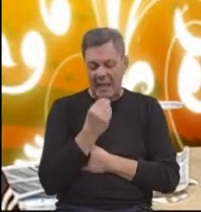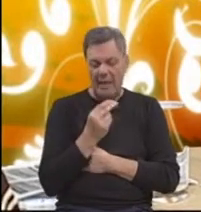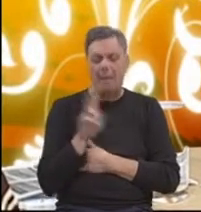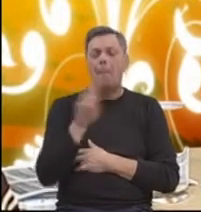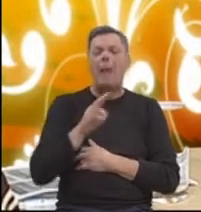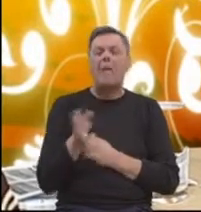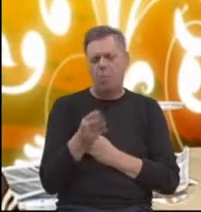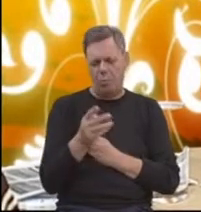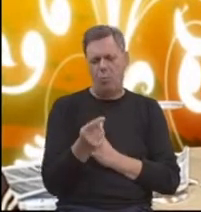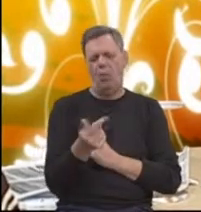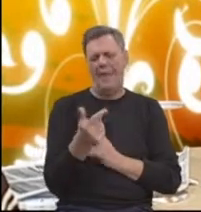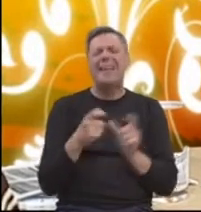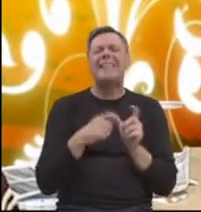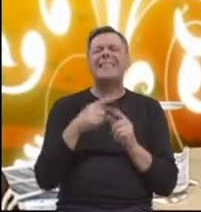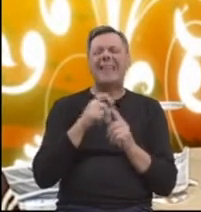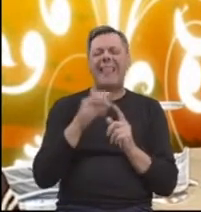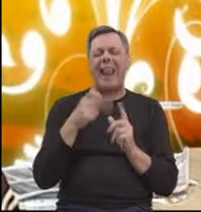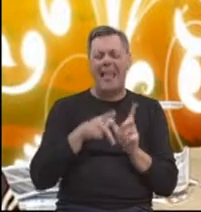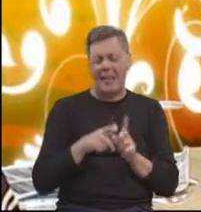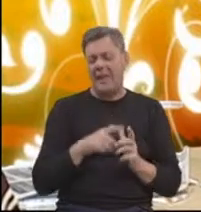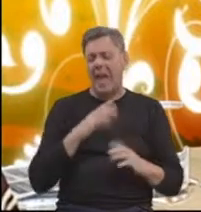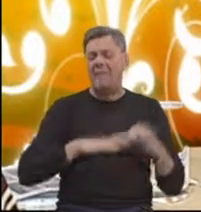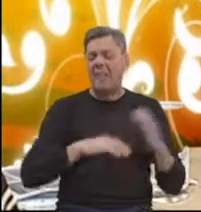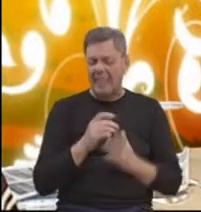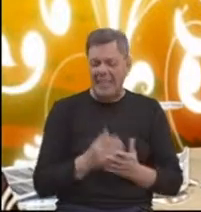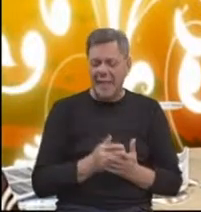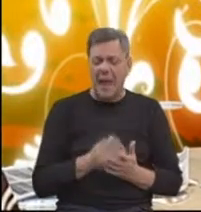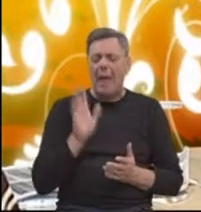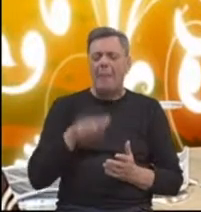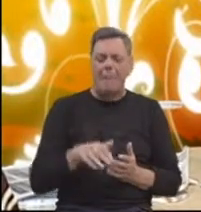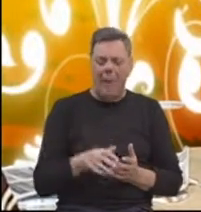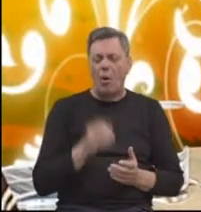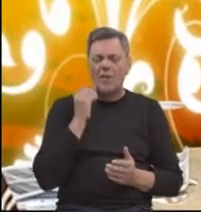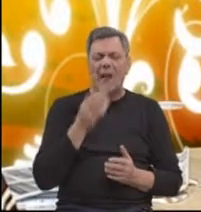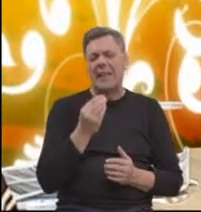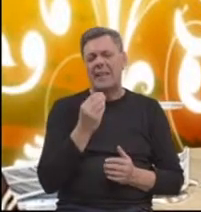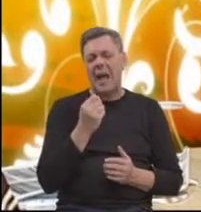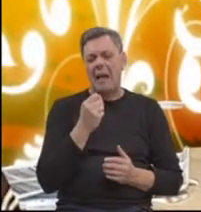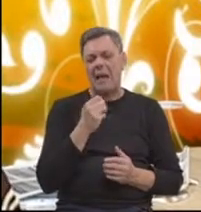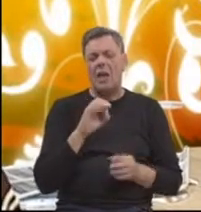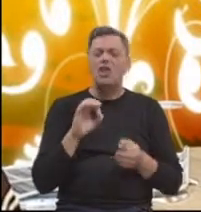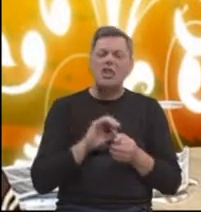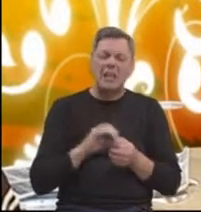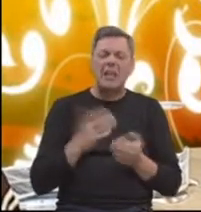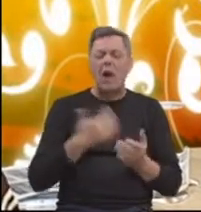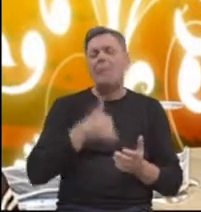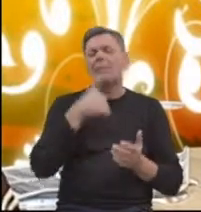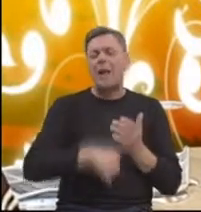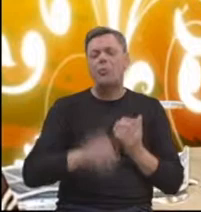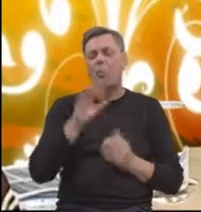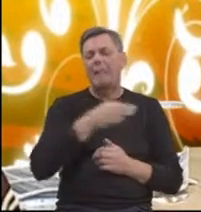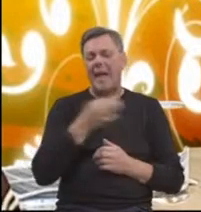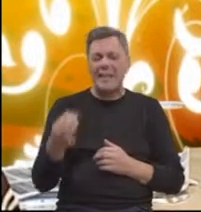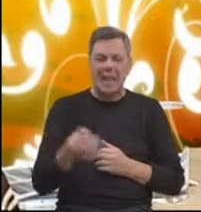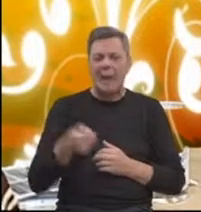možda kvalitetnije za puno zdravstvenih problema nego svaki dan štediti da bi se jednom u 15 dana